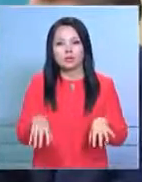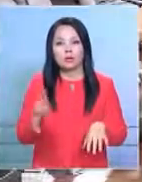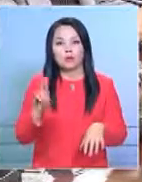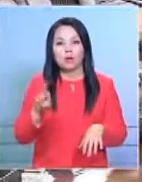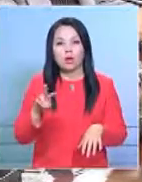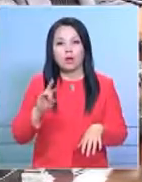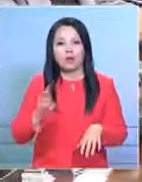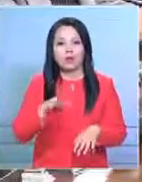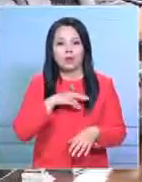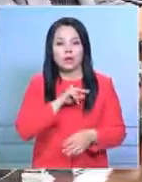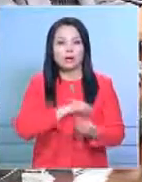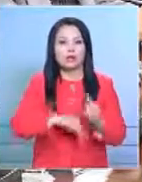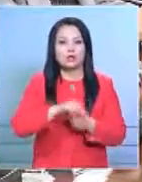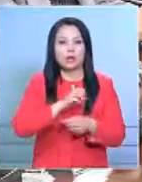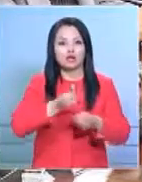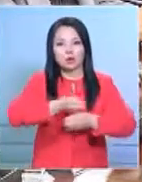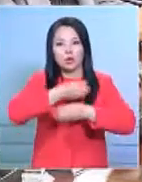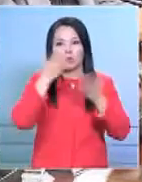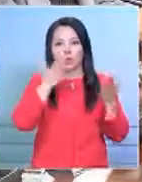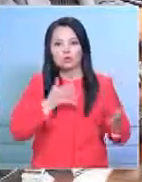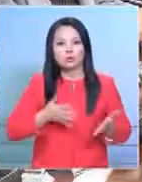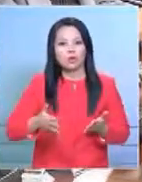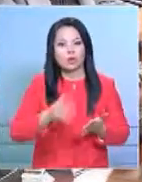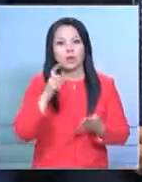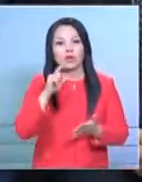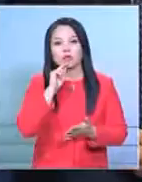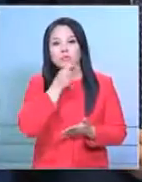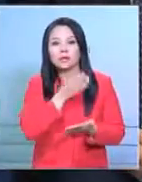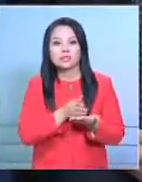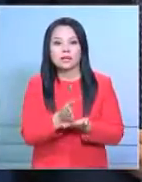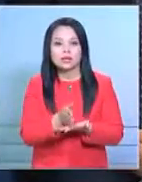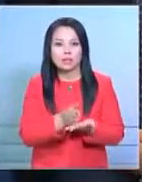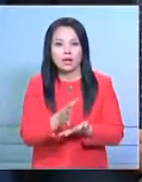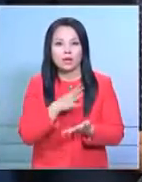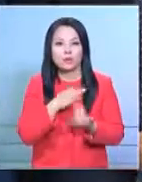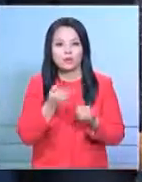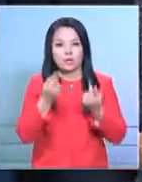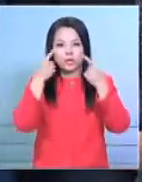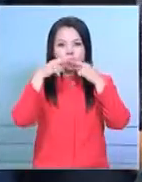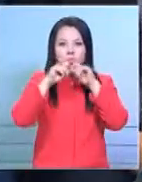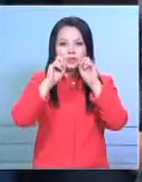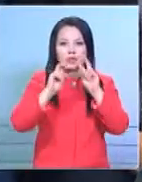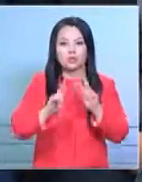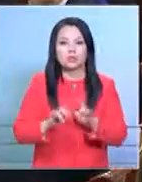поляк кәсіпкерлерін Қазақстанда нұрлы жол жаңа экономикалық саясаты мен үдемелі